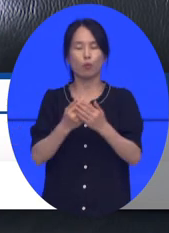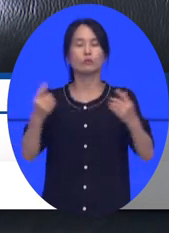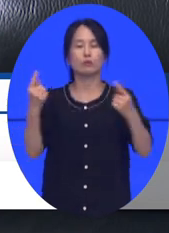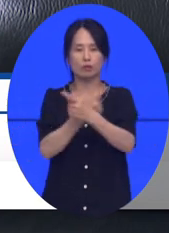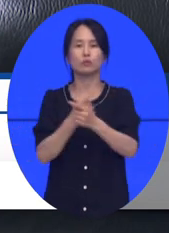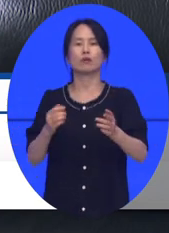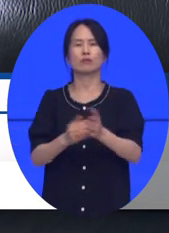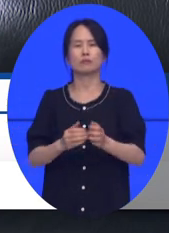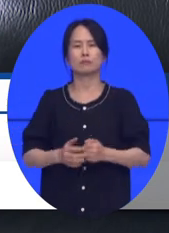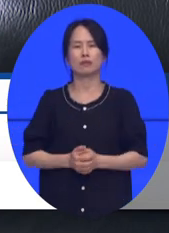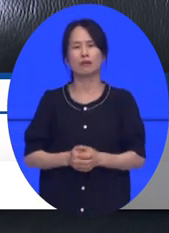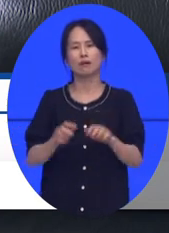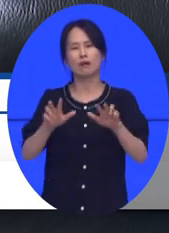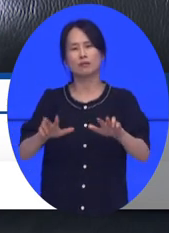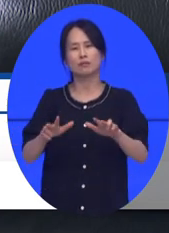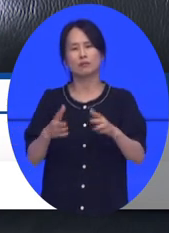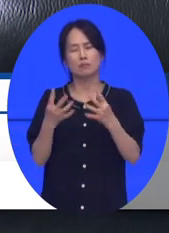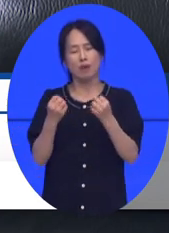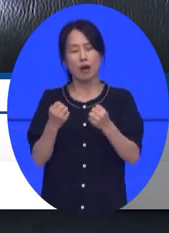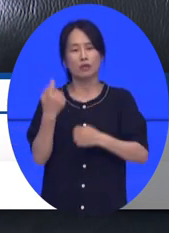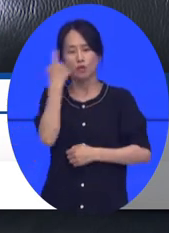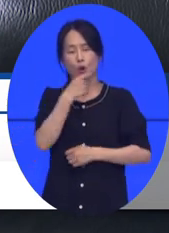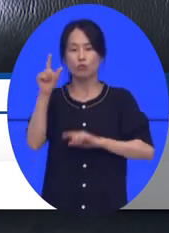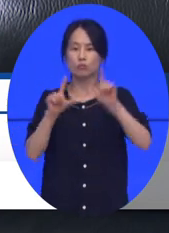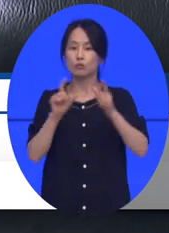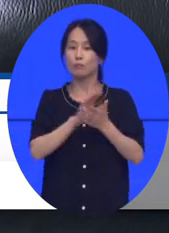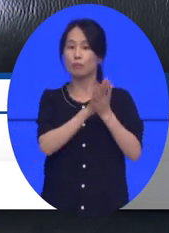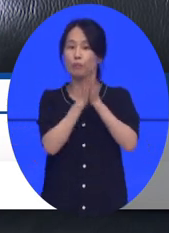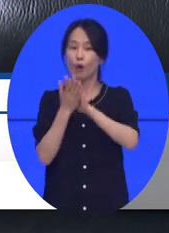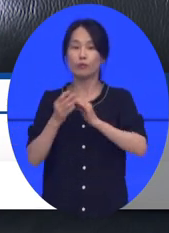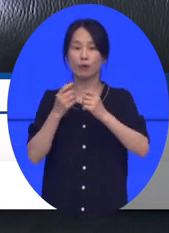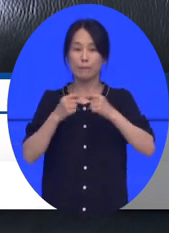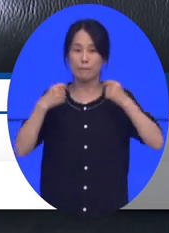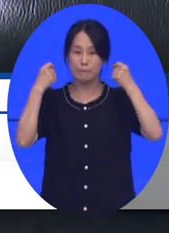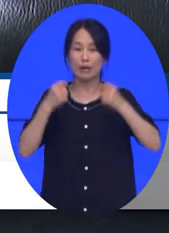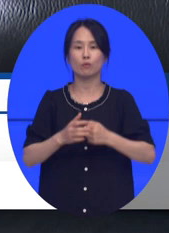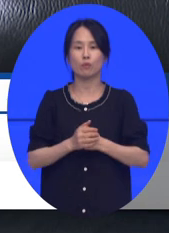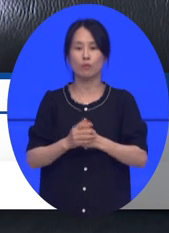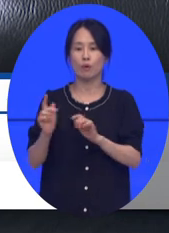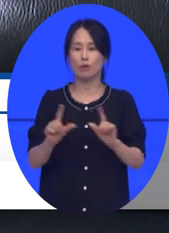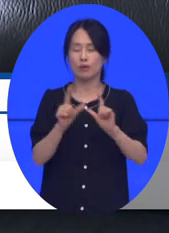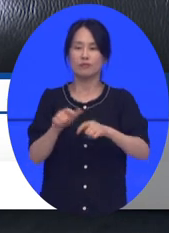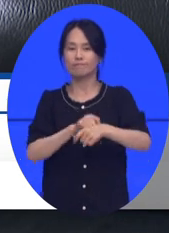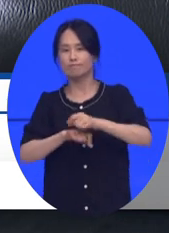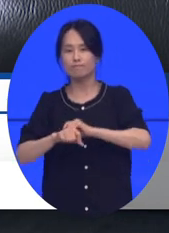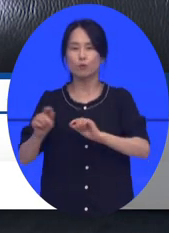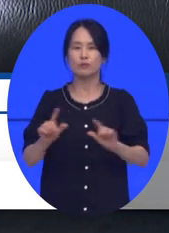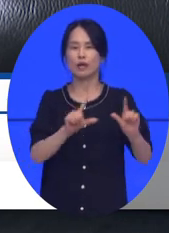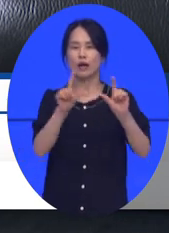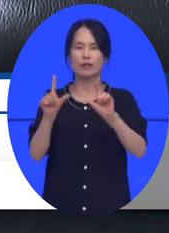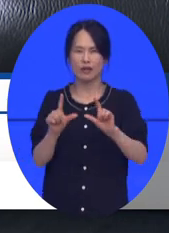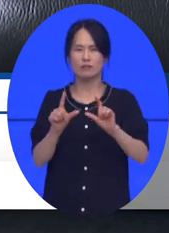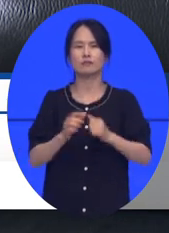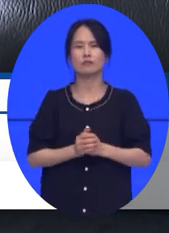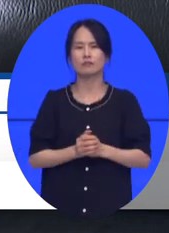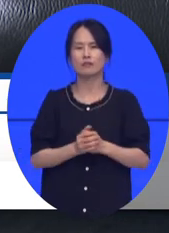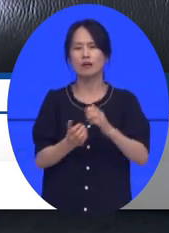개선됐잖아요. 지금은 이제 많이 표정도 좋아지고 삶을 적극적으로 살아가려는